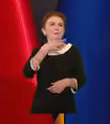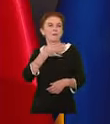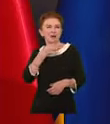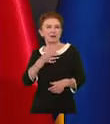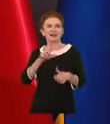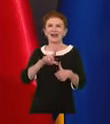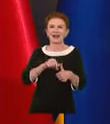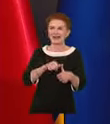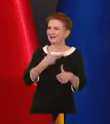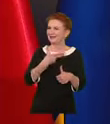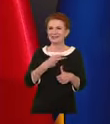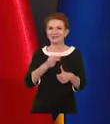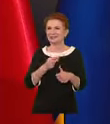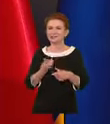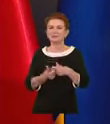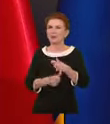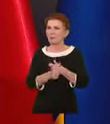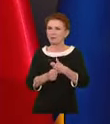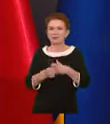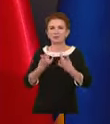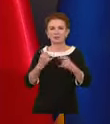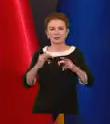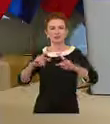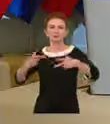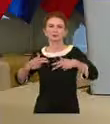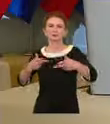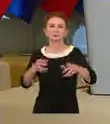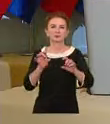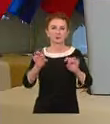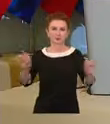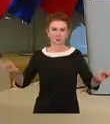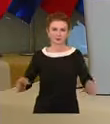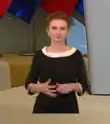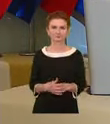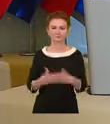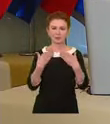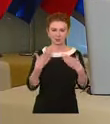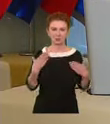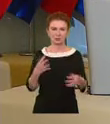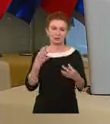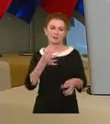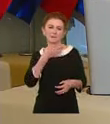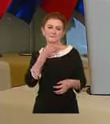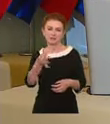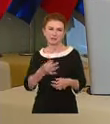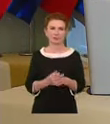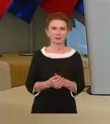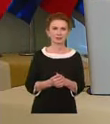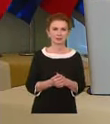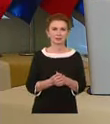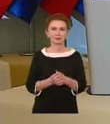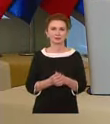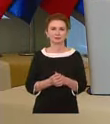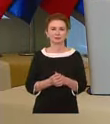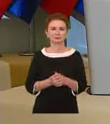narazić innych na zachorowanie. Dziękuję. Dziękuję bardzo. Teraz będą pytania, które spływały do nas z